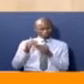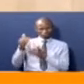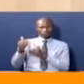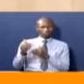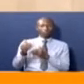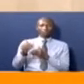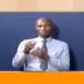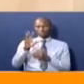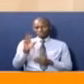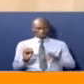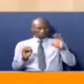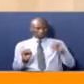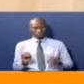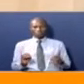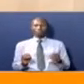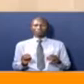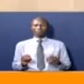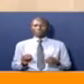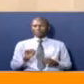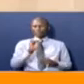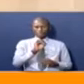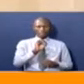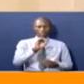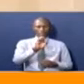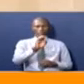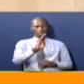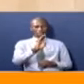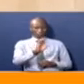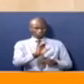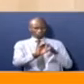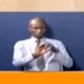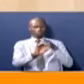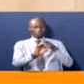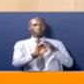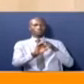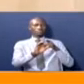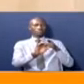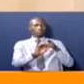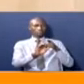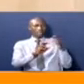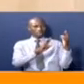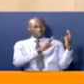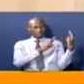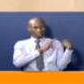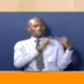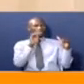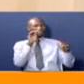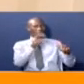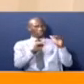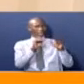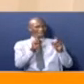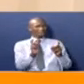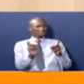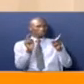na 50-50. Mm. Usio IBC kana ishirika ila yunga mie unyubani. Idhwe mikutanoni ya mudhemba.